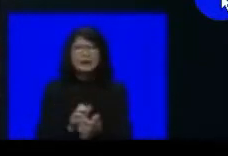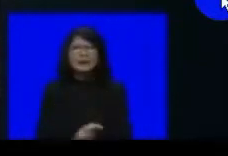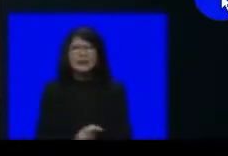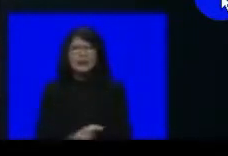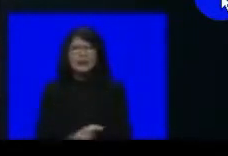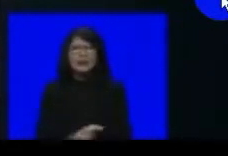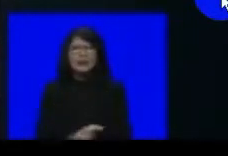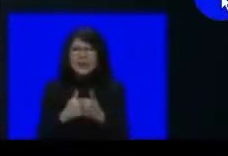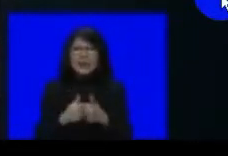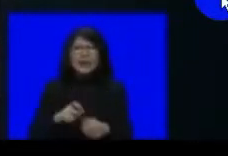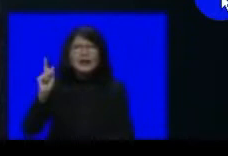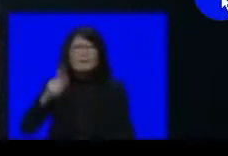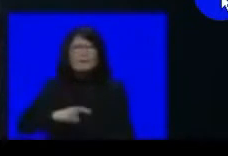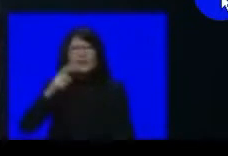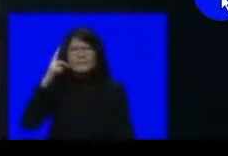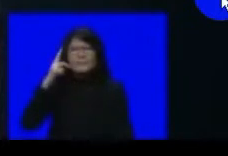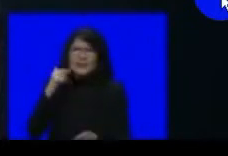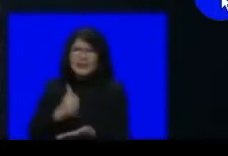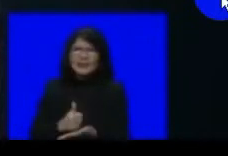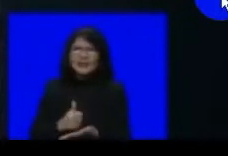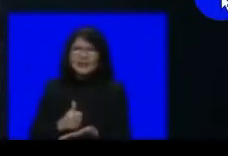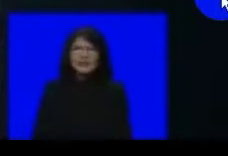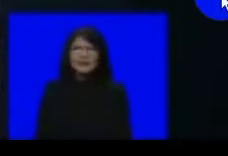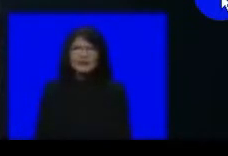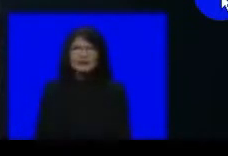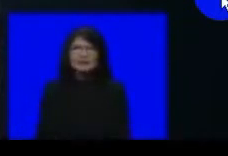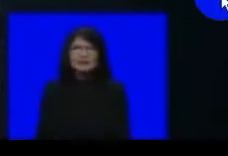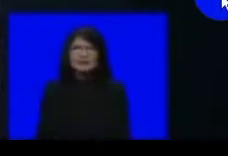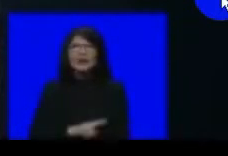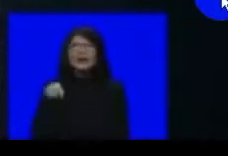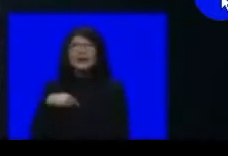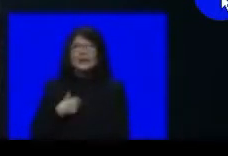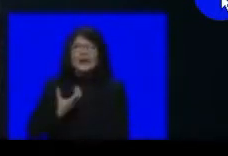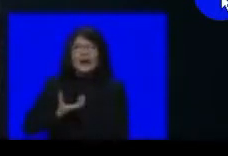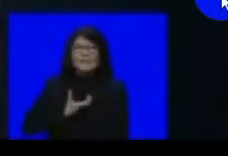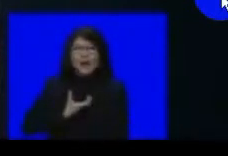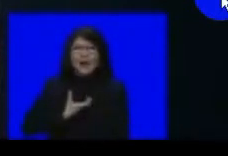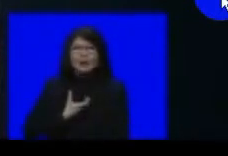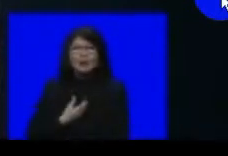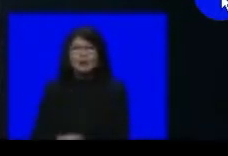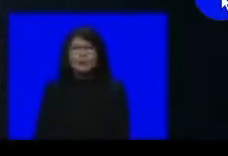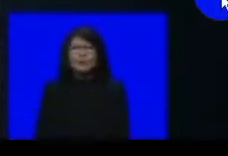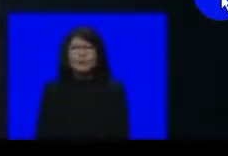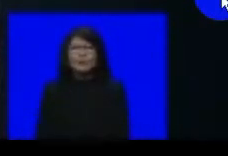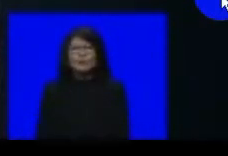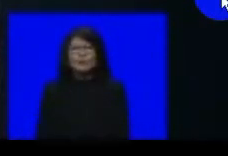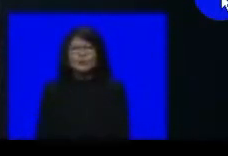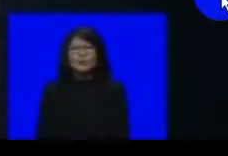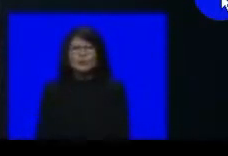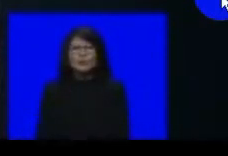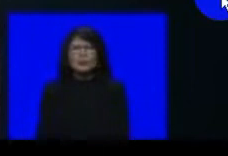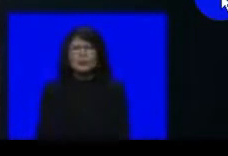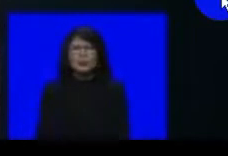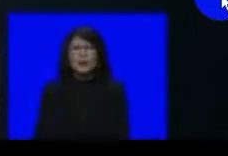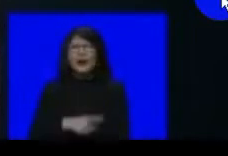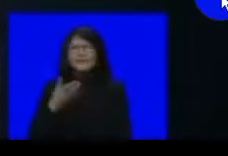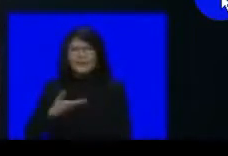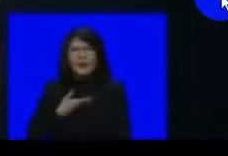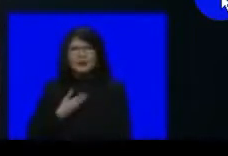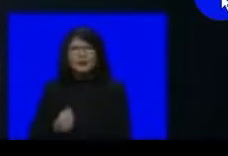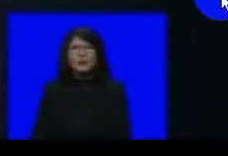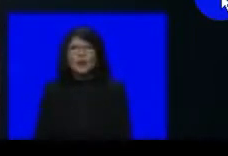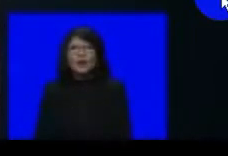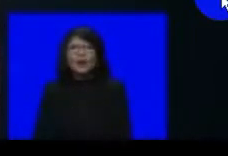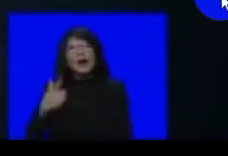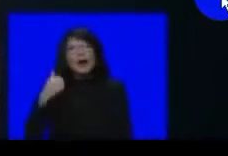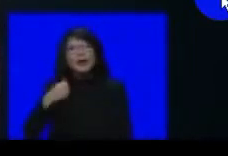tantangan yang paling pokok adalah kami ingin menjadikan e-learning